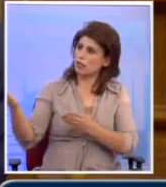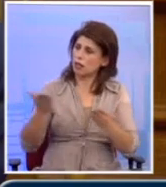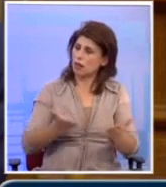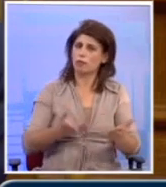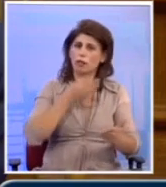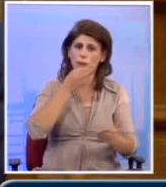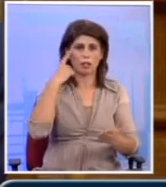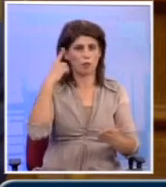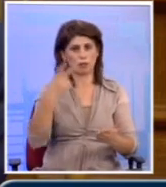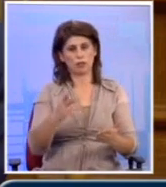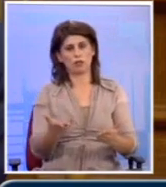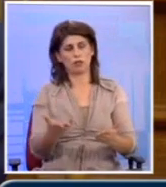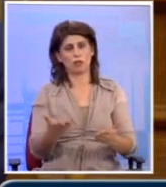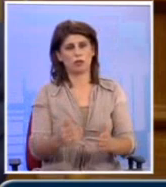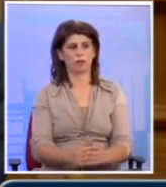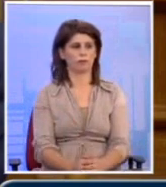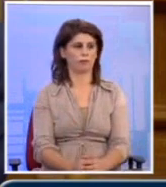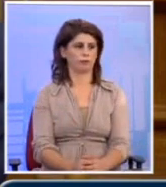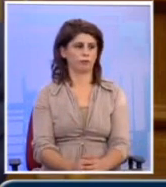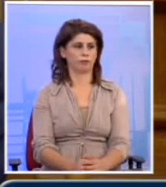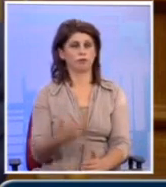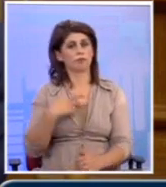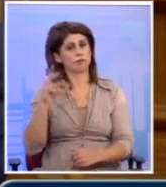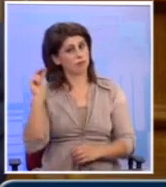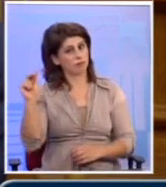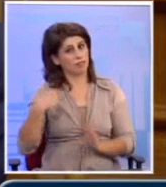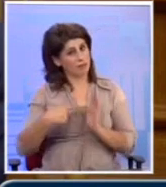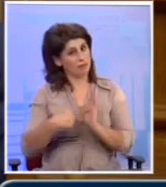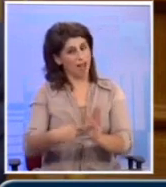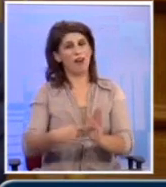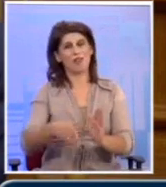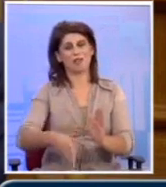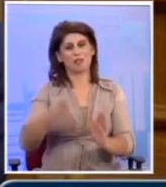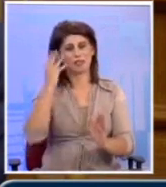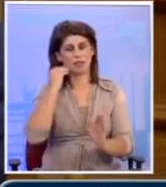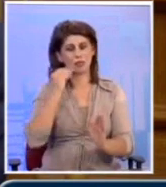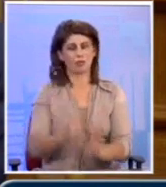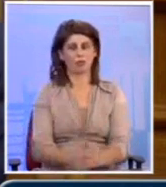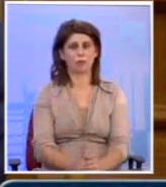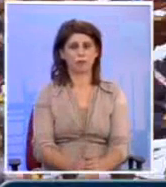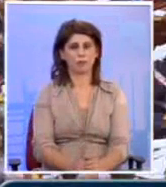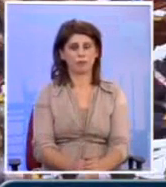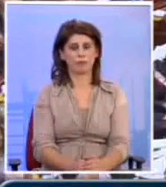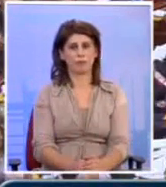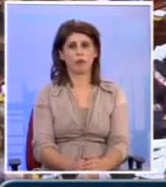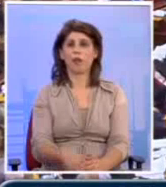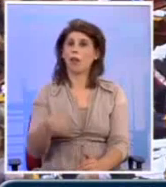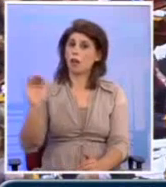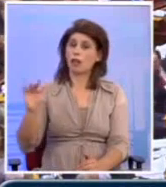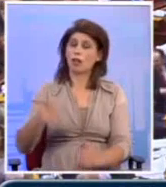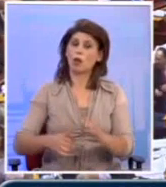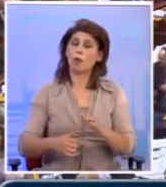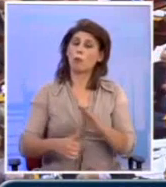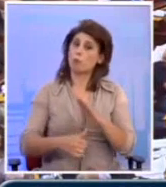άποψή σας και σας υπόσχομαι ότι θα είμαι παρόν να σας ακούσω. Κάλεσε όμως το Προεδρείο της Βουλής,